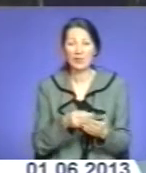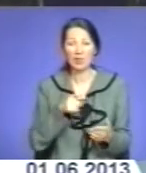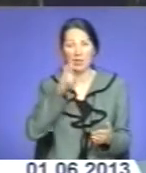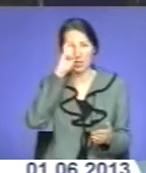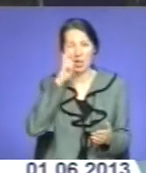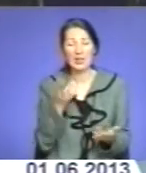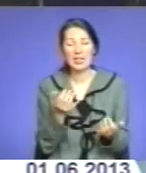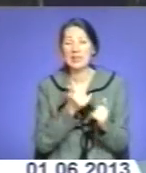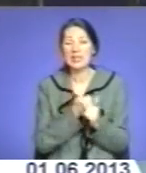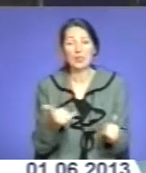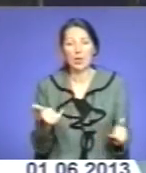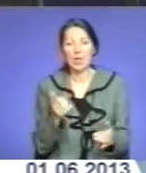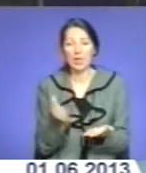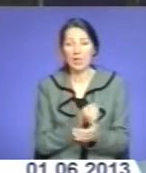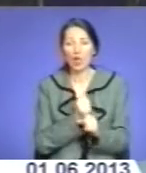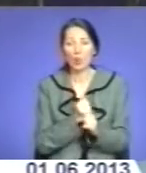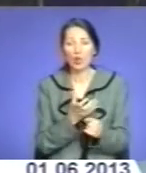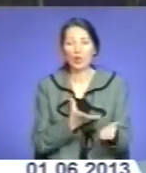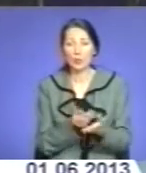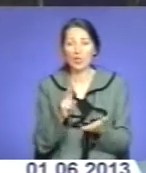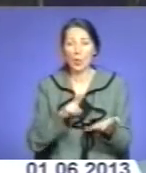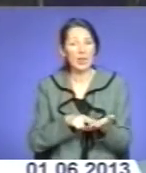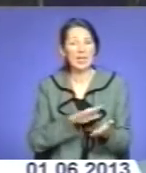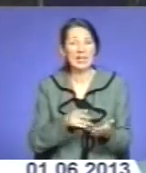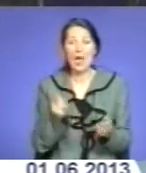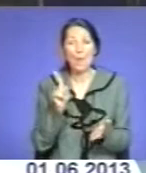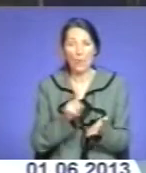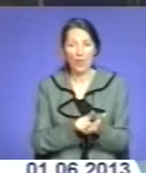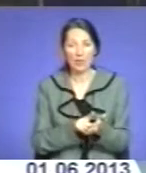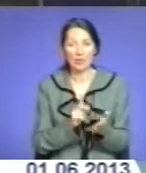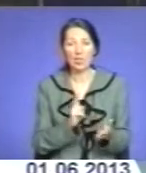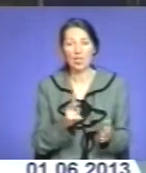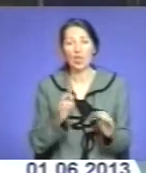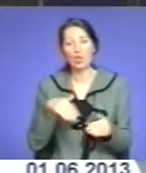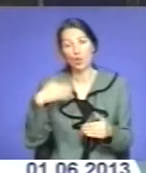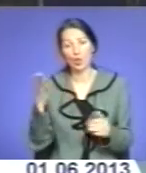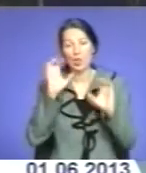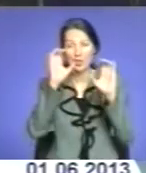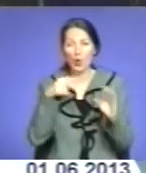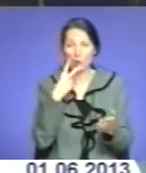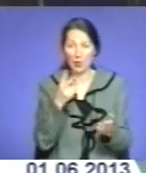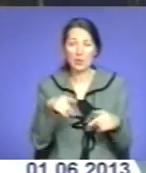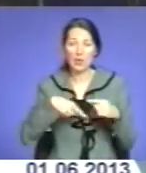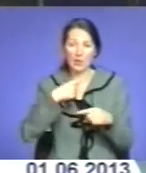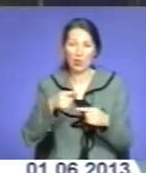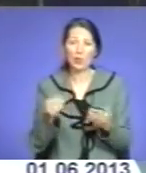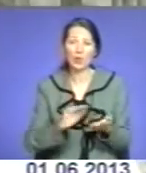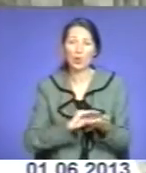змогли працевлаштуватися, сплачувати податки не повинні. На чиїй стороні закон, дивимось у наступному